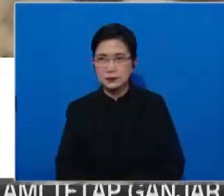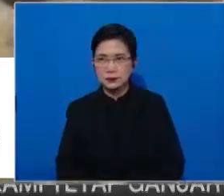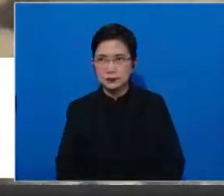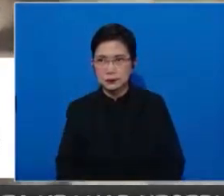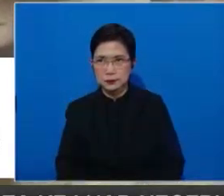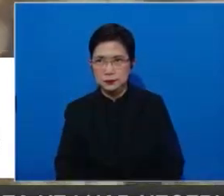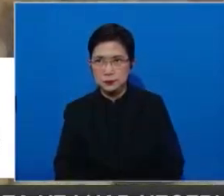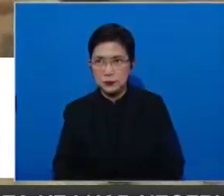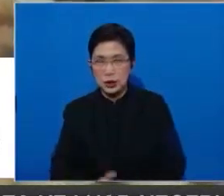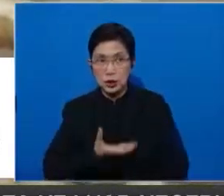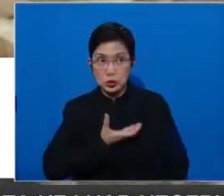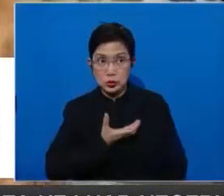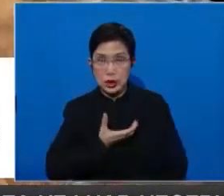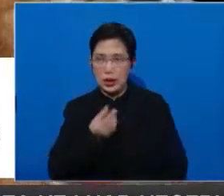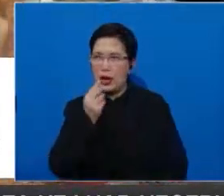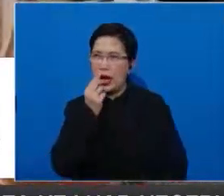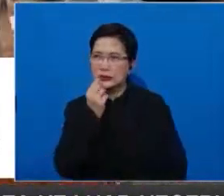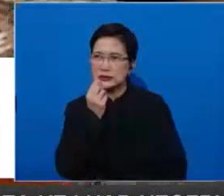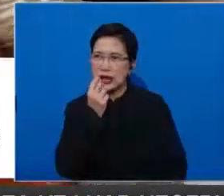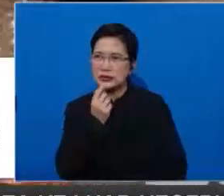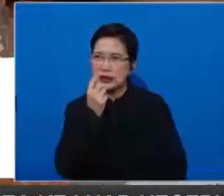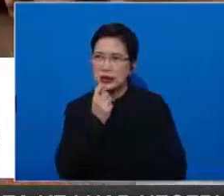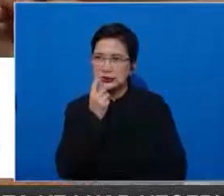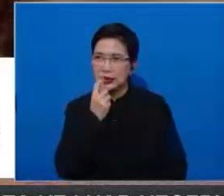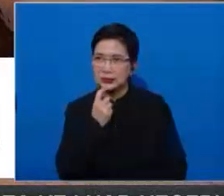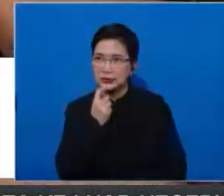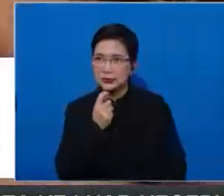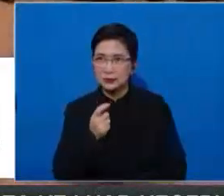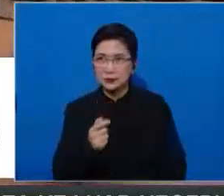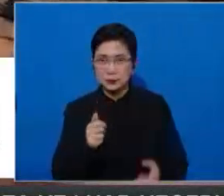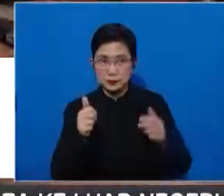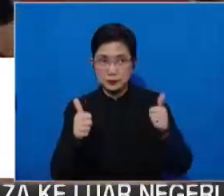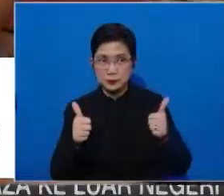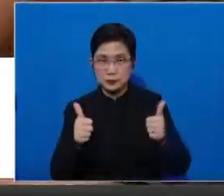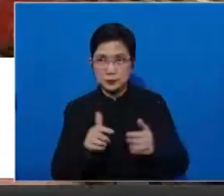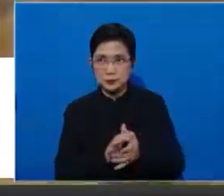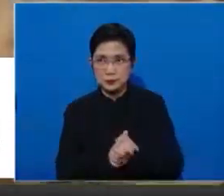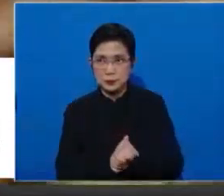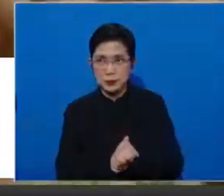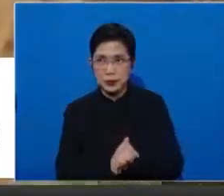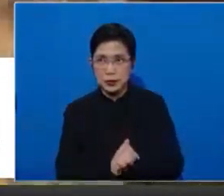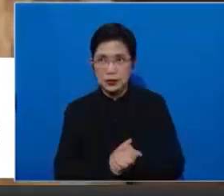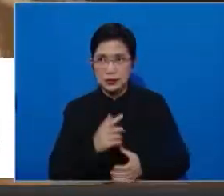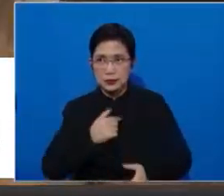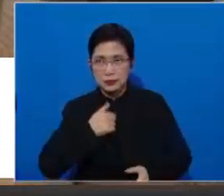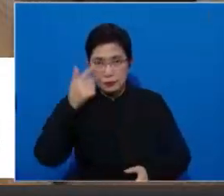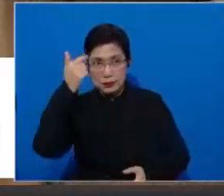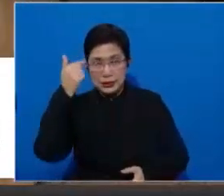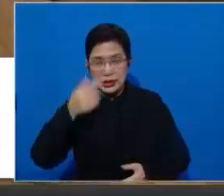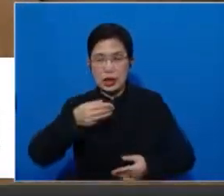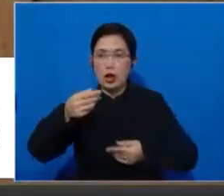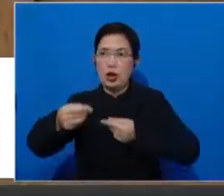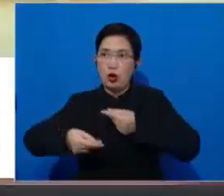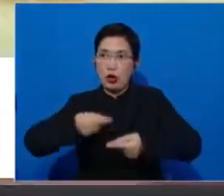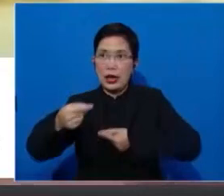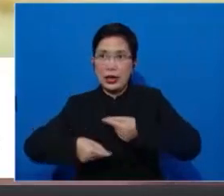Untuk yang suka nyemil, episode ini cocok banget buat Anda. Karena saya tak hanya akan belajar membuat satu olahan dari pepaya, tapi